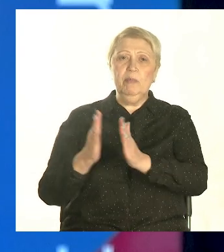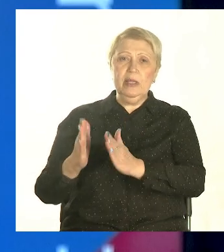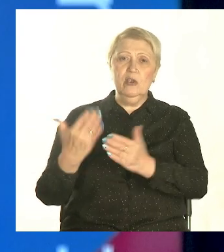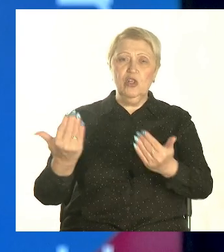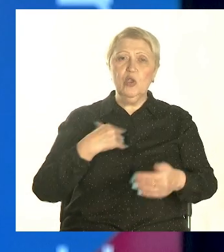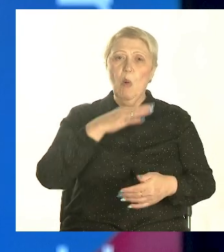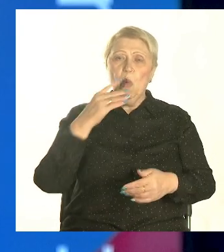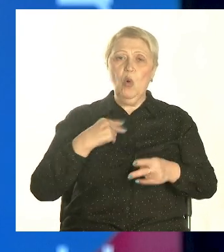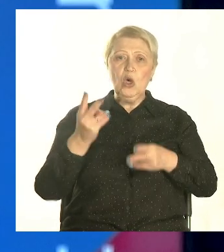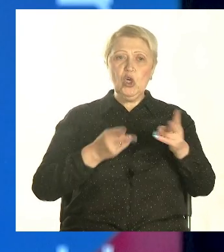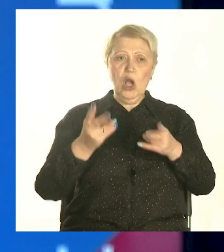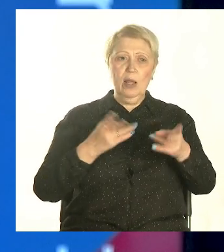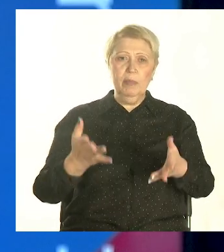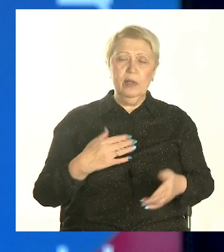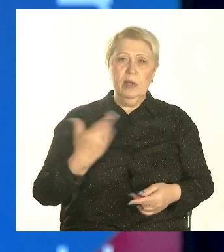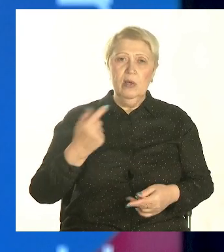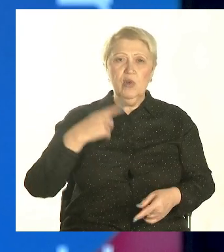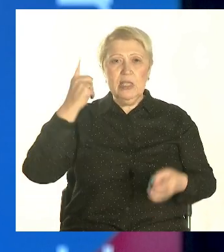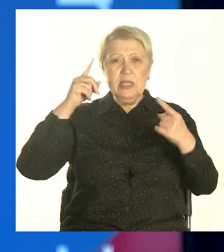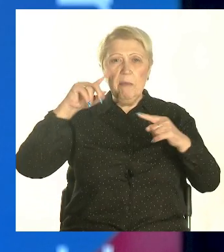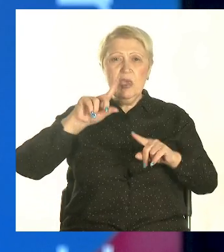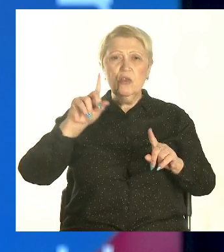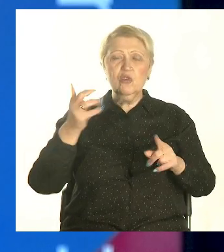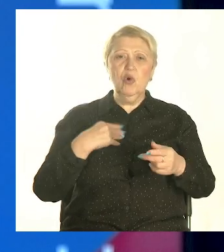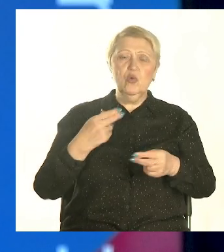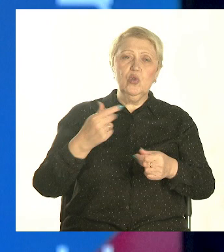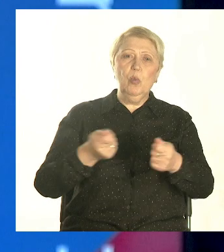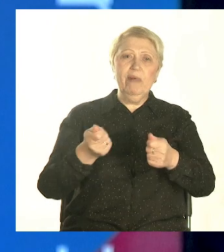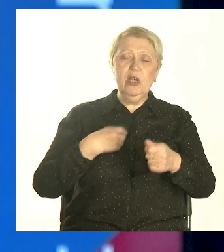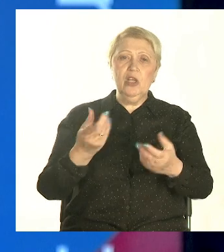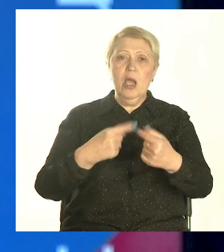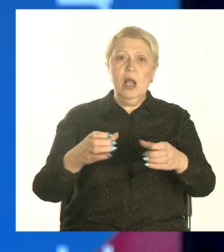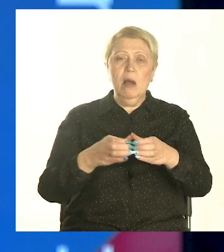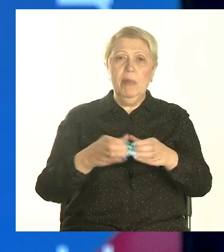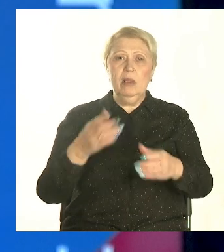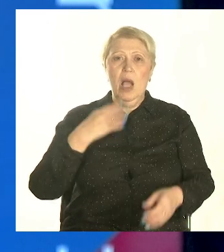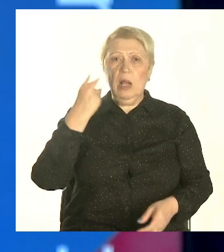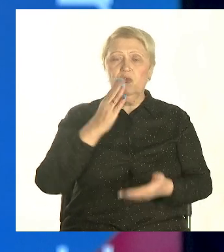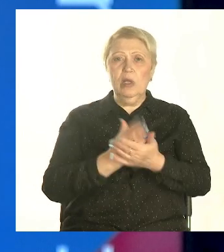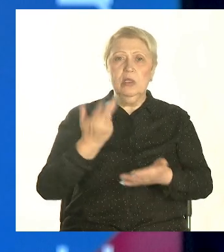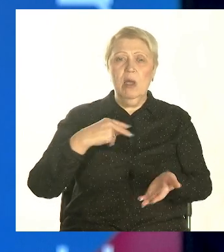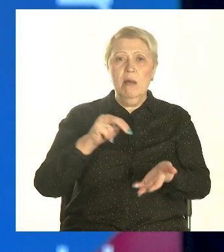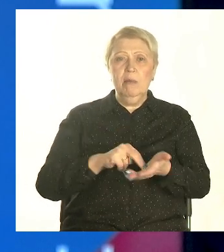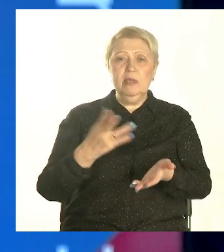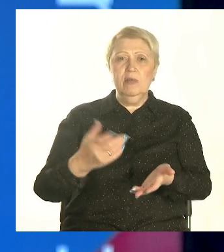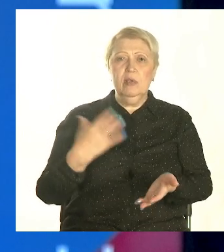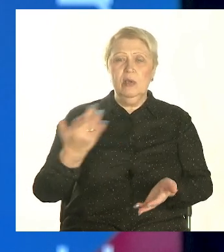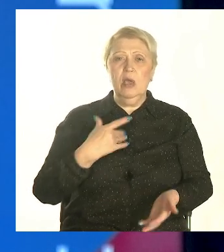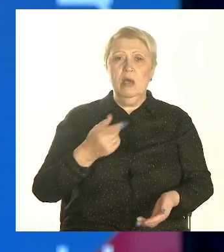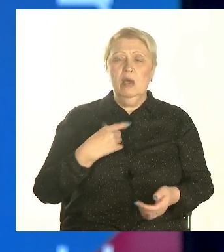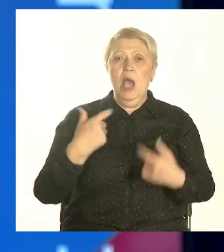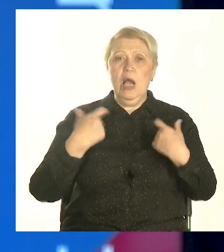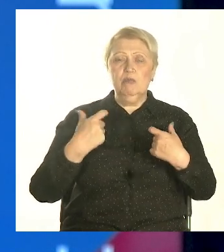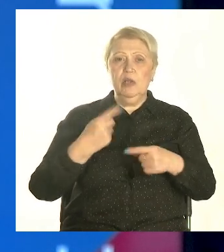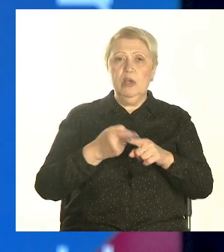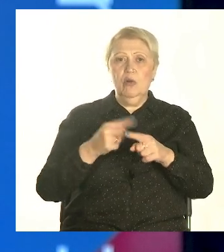и сомнений от управляющих организаций ТСЖ, которые у себя уже поставили, эксплуатируют контейнеры для раздельного сбора.